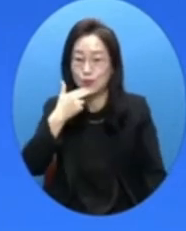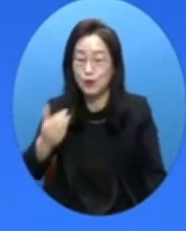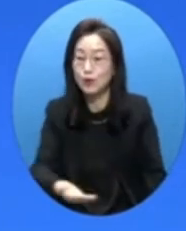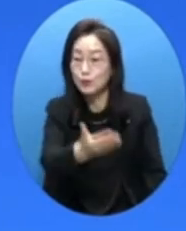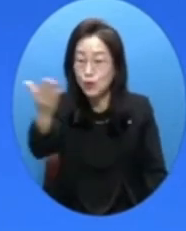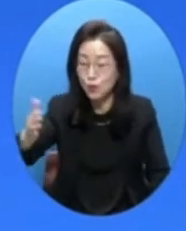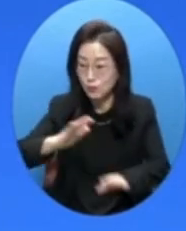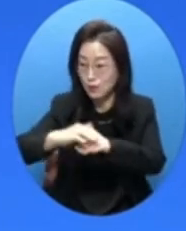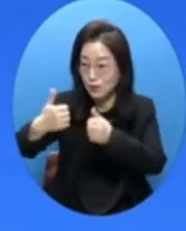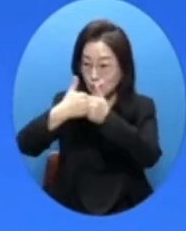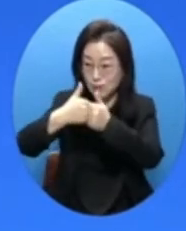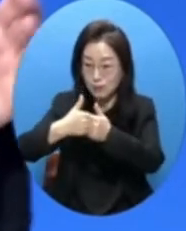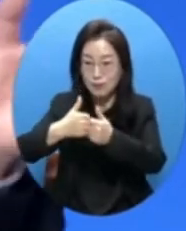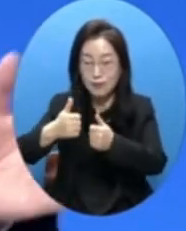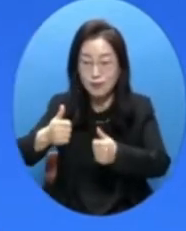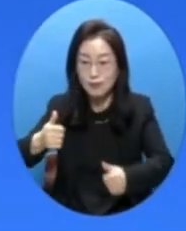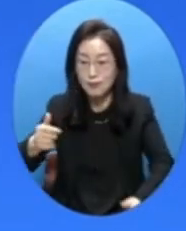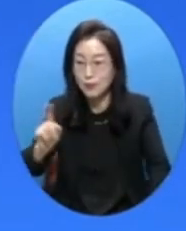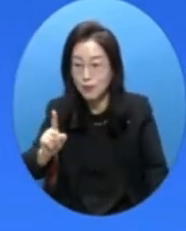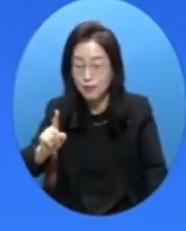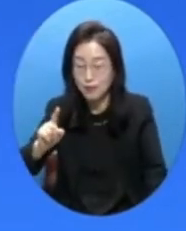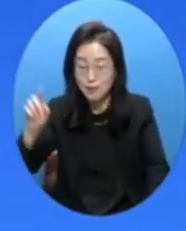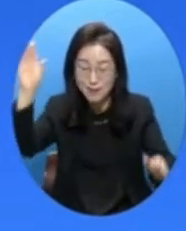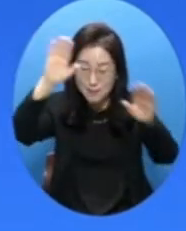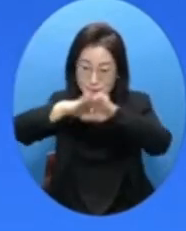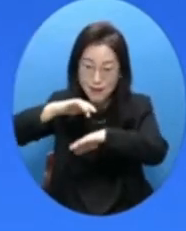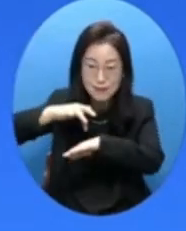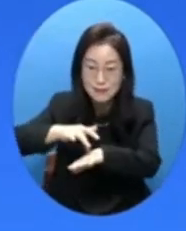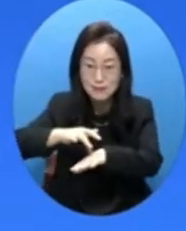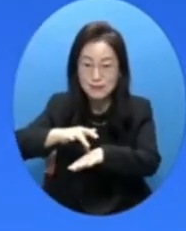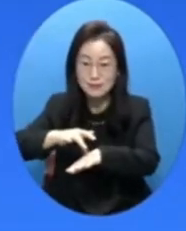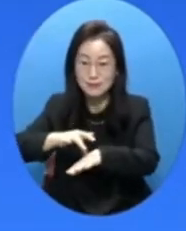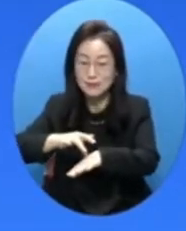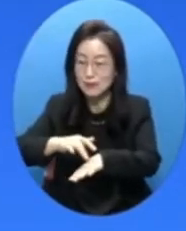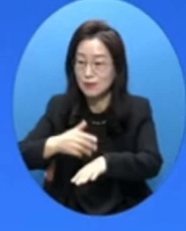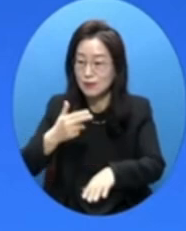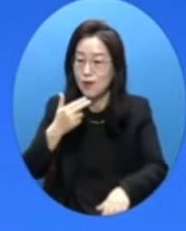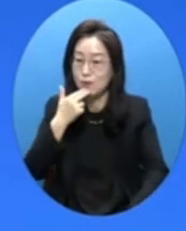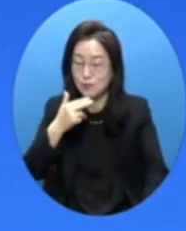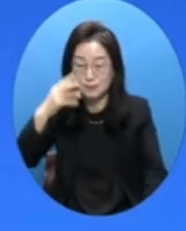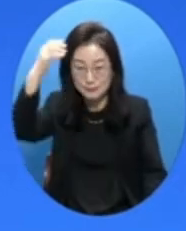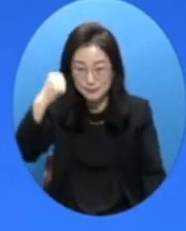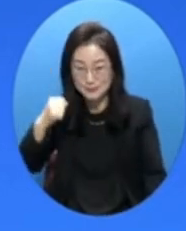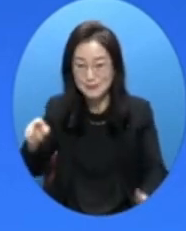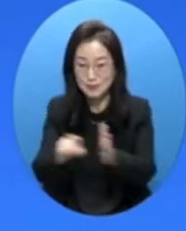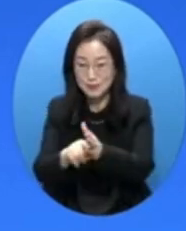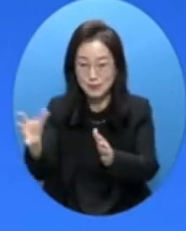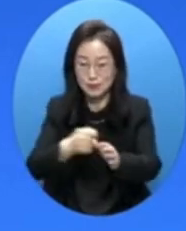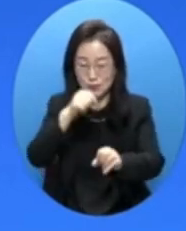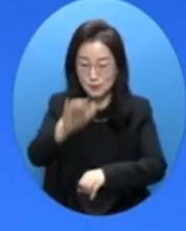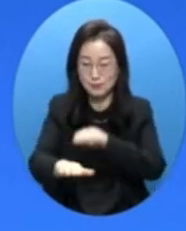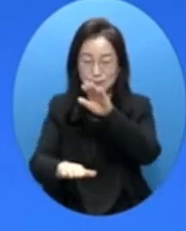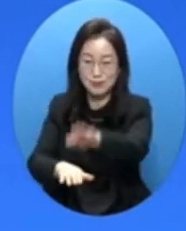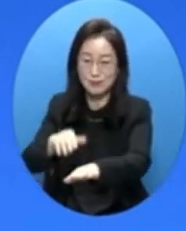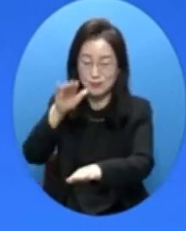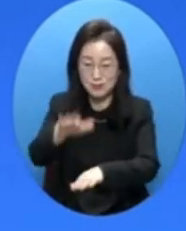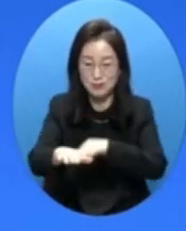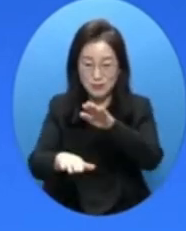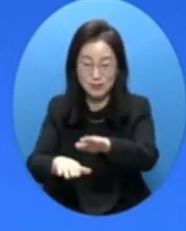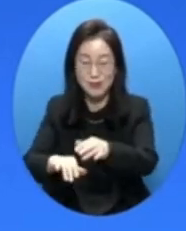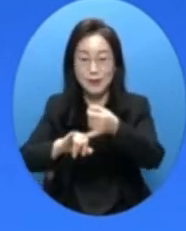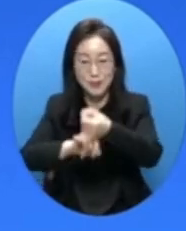대적할 그 어떤 흑암의 권세도 없다는 것을 잊지 말고 믿음으로 전진 또 전진 또